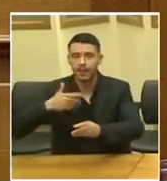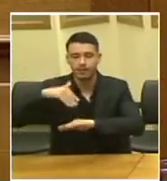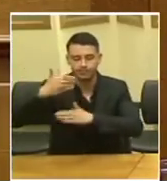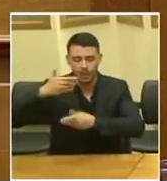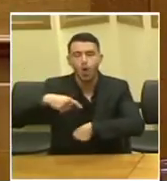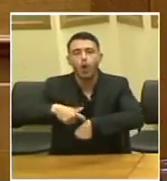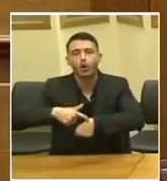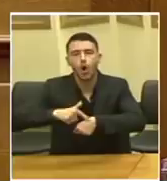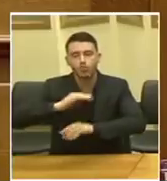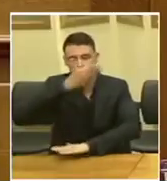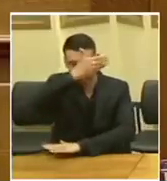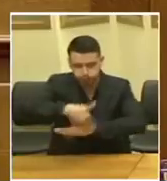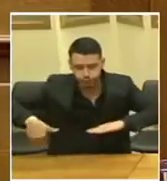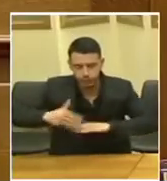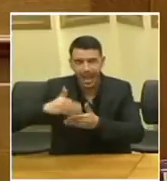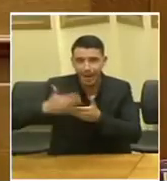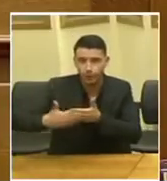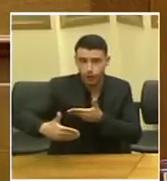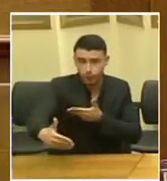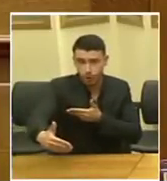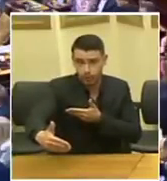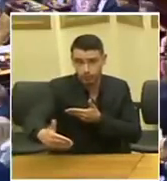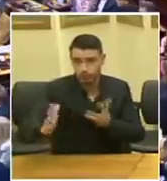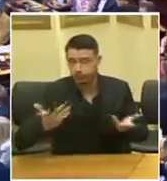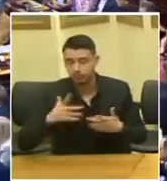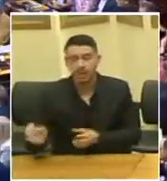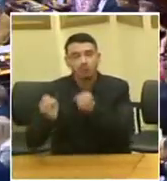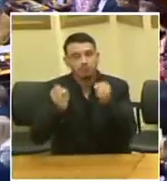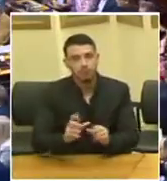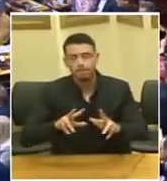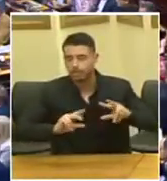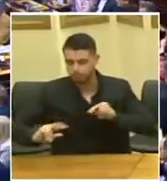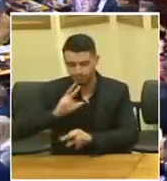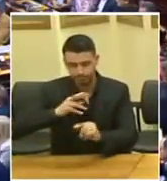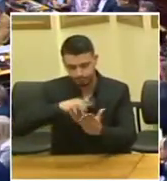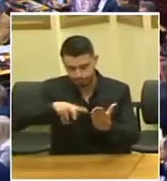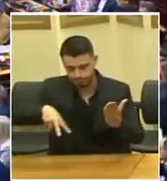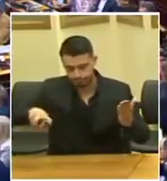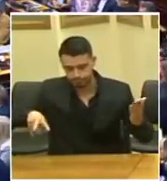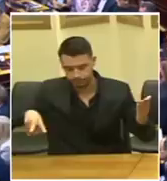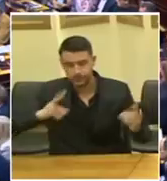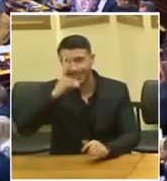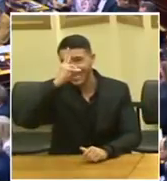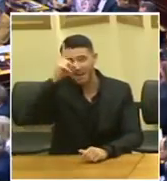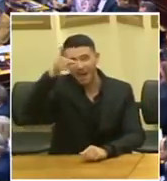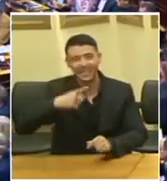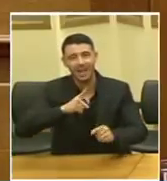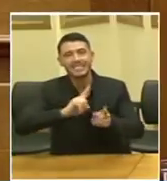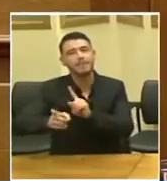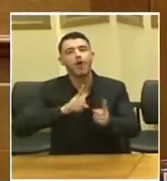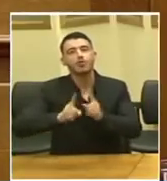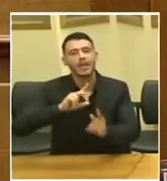χρονοδιαγράμματα. Καθίσαμε και μελετήσαμε τη Συμφωνία Δυτικής Γερμανίας, Λαϊκής Δημοκρατίας Γερμανίας, Ανατολικής